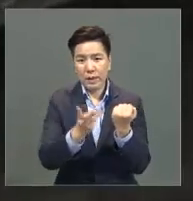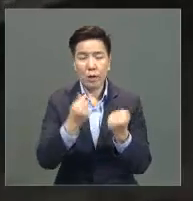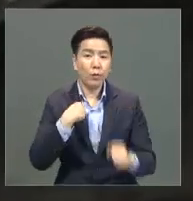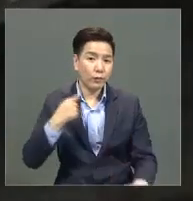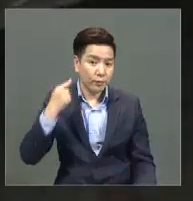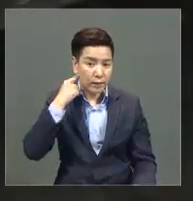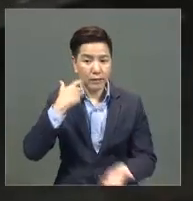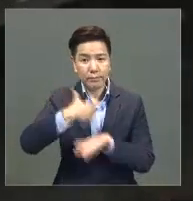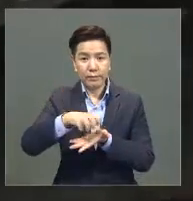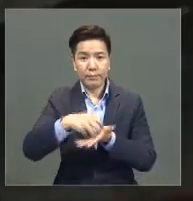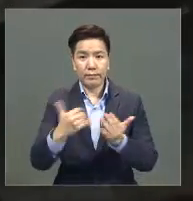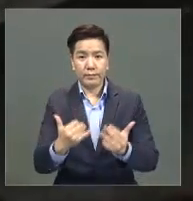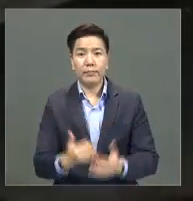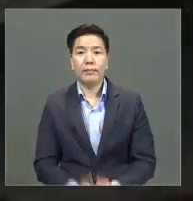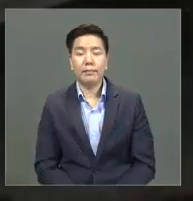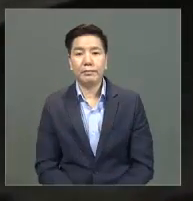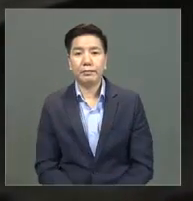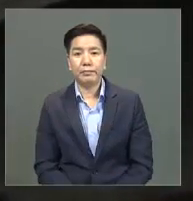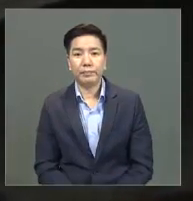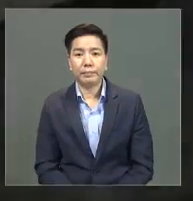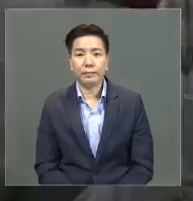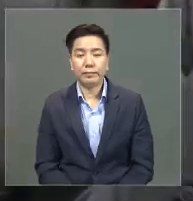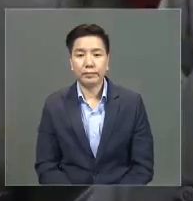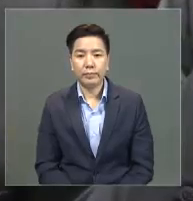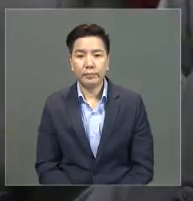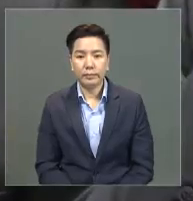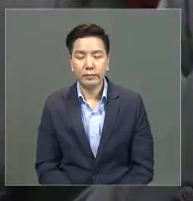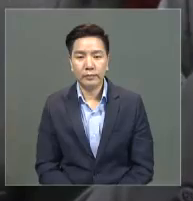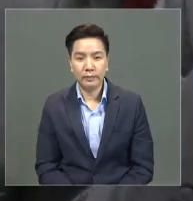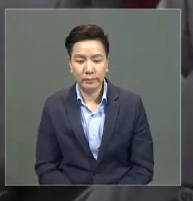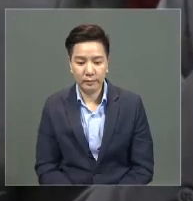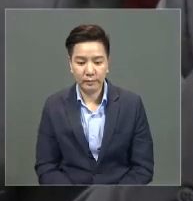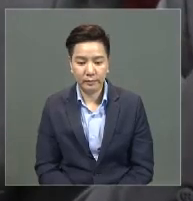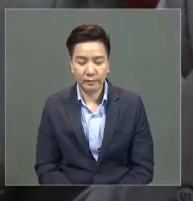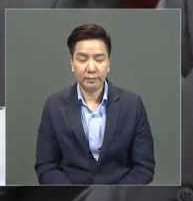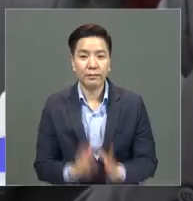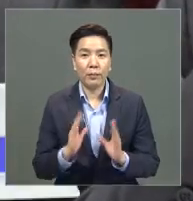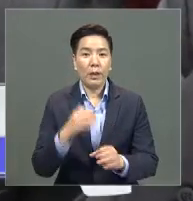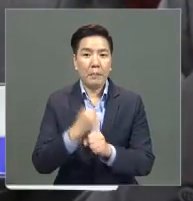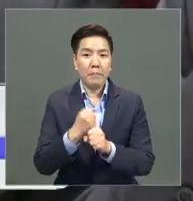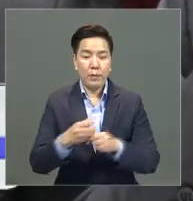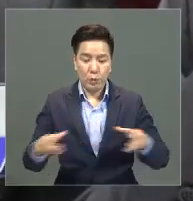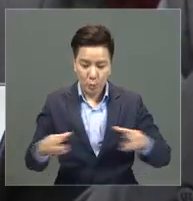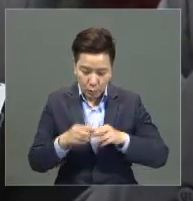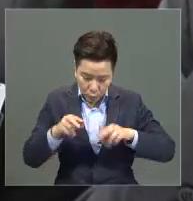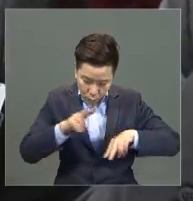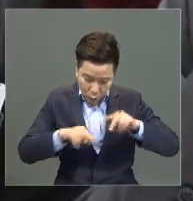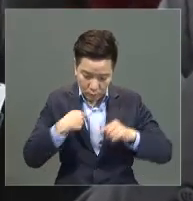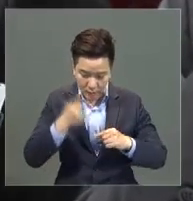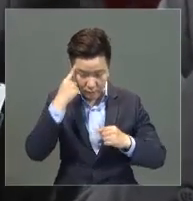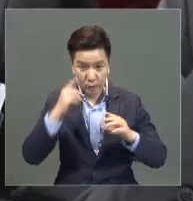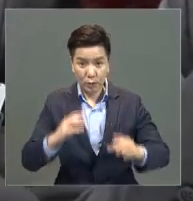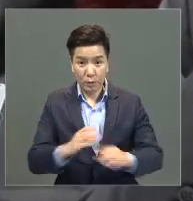ายละเอียดจากการแถลงสักครู่นี้ครับ คณะทำงานของเราตรวจสำนวนโดยละเอียดแล้วมีความเห็นดังต่อ